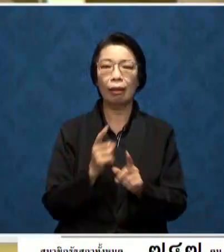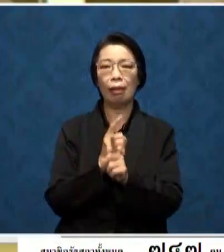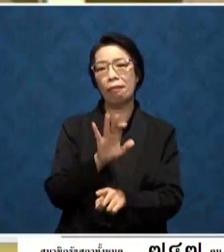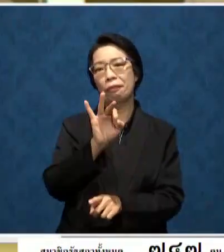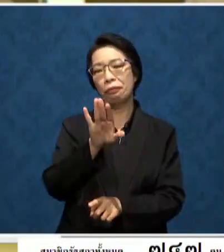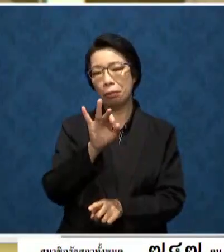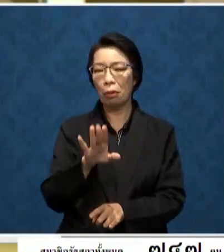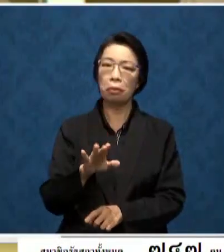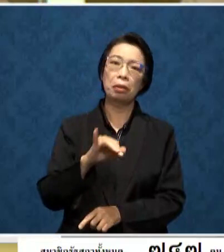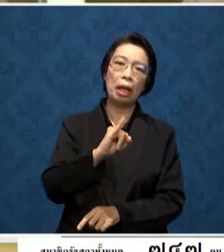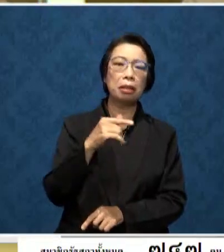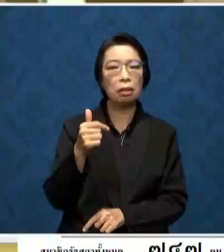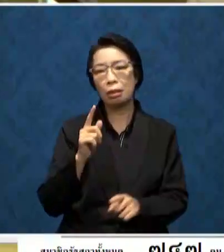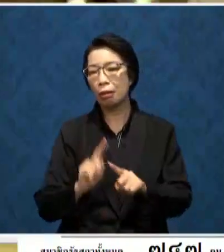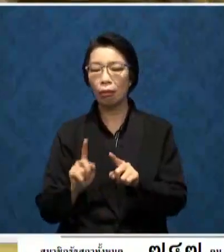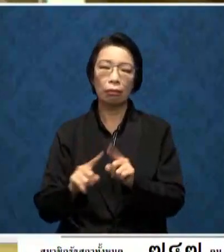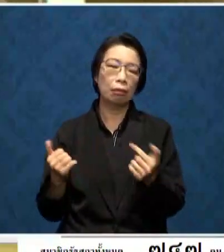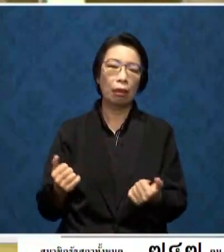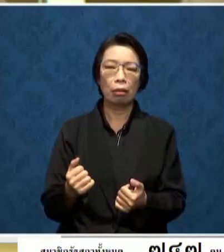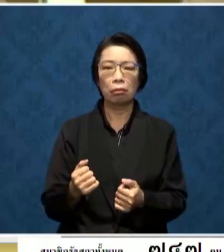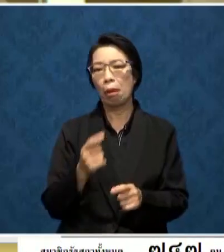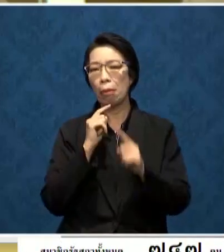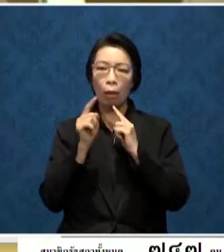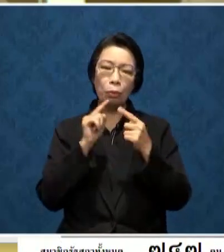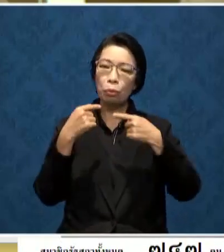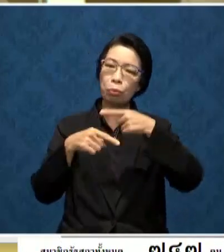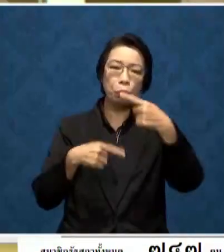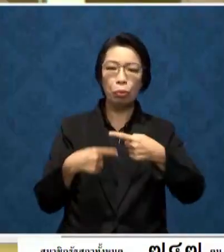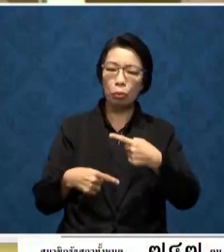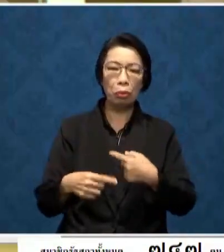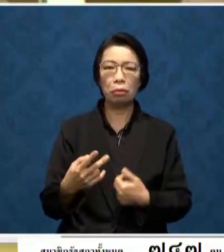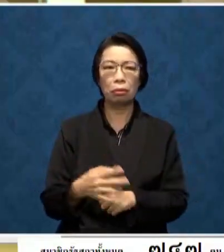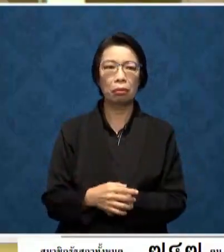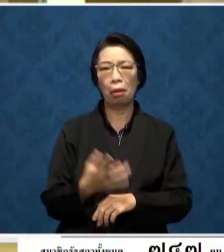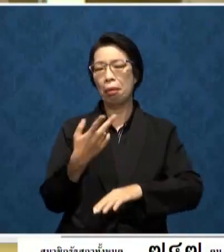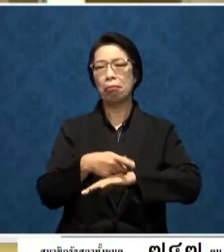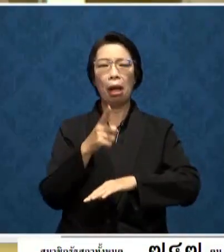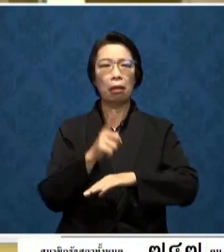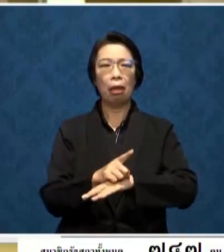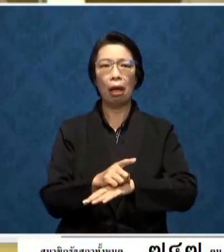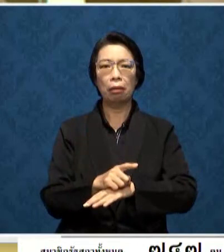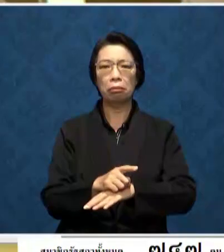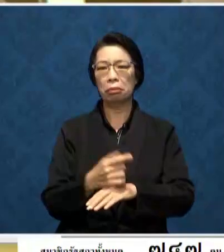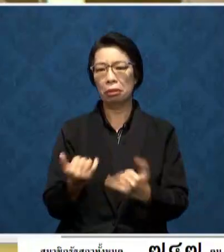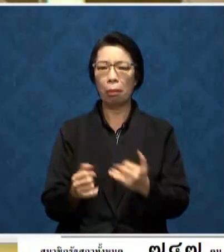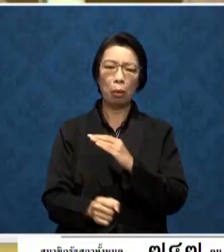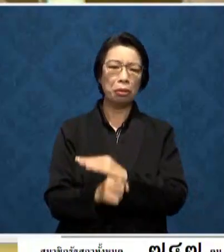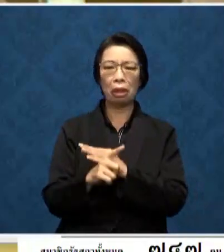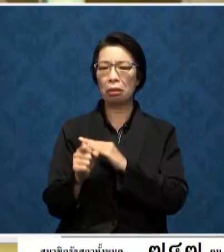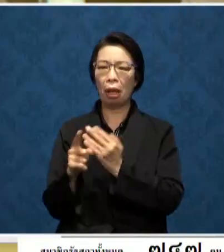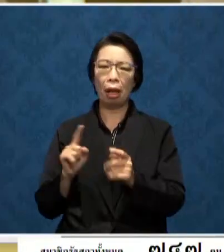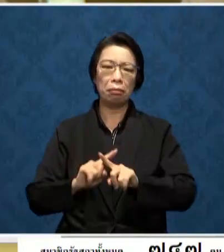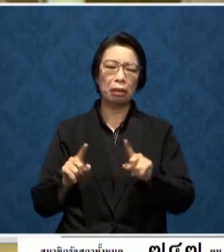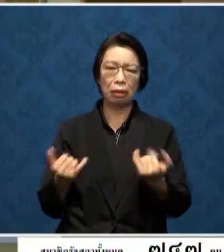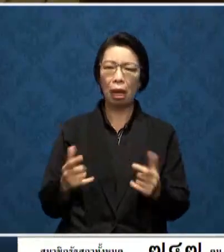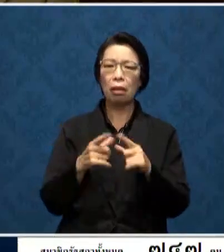ในทางสาธารณะก็มาพูดถึงประทานไม่ก้าในการที่จะไปบอกวาสถานการณเปลี่ยนจร